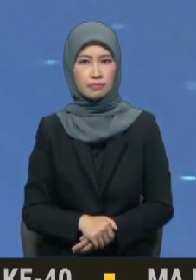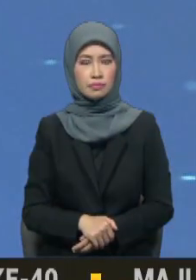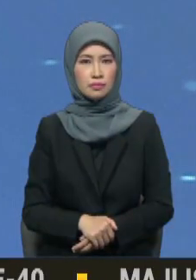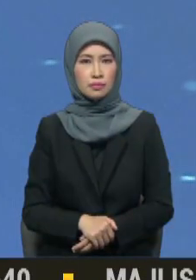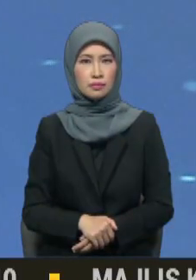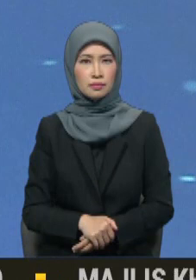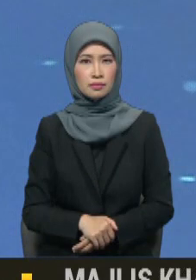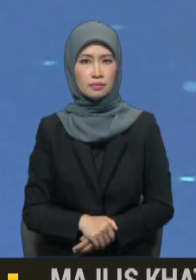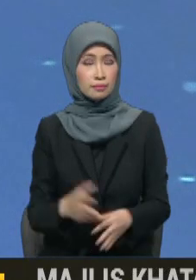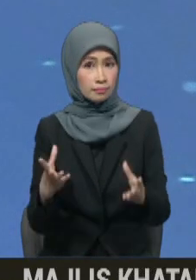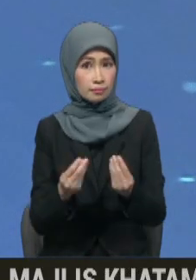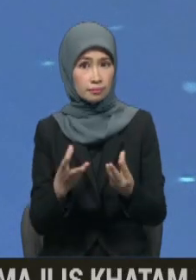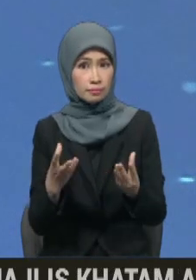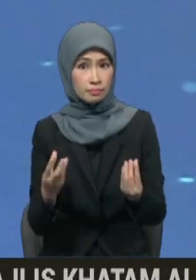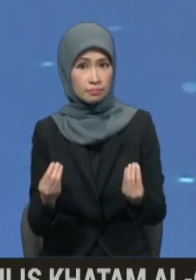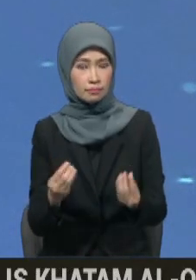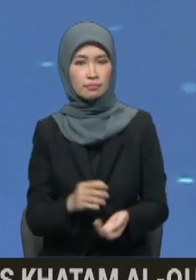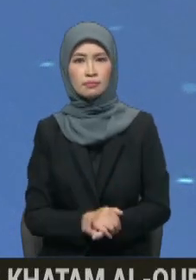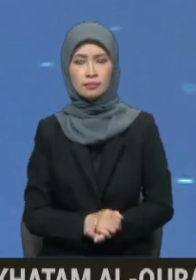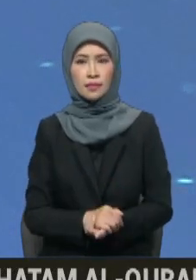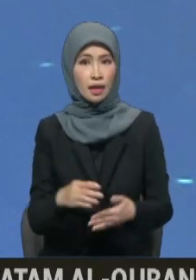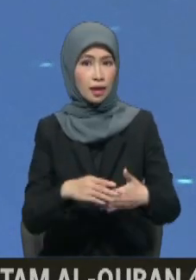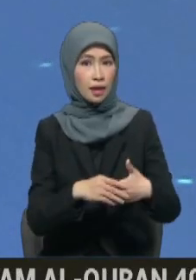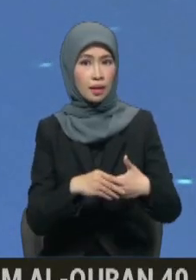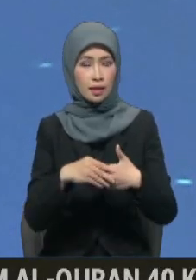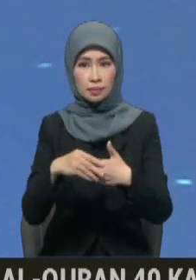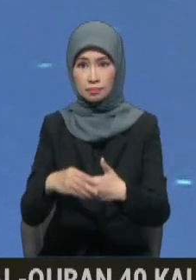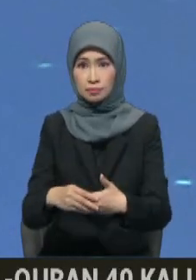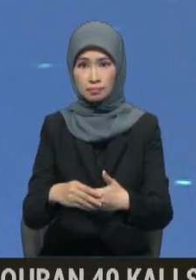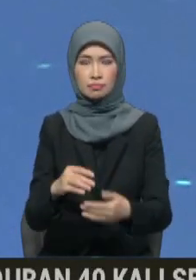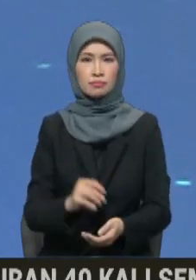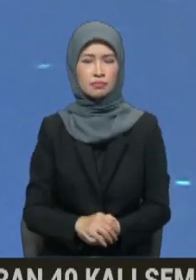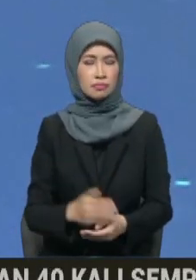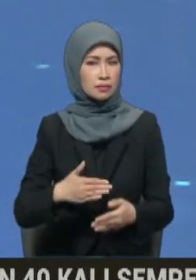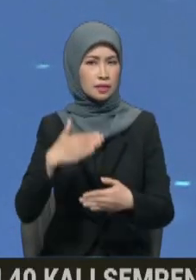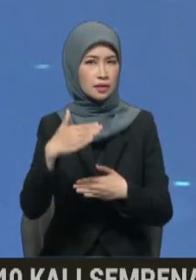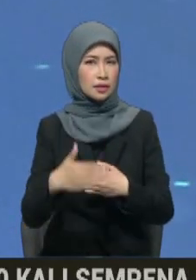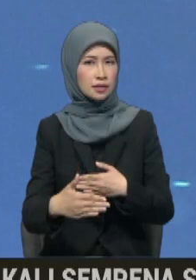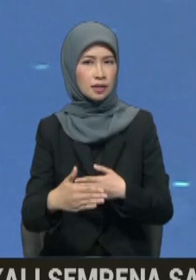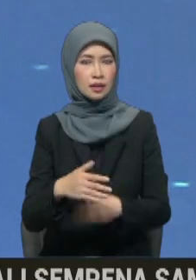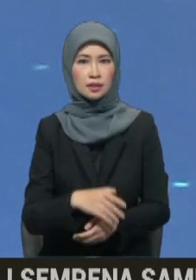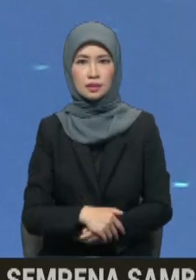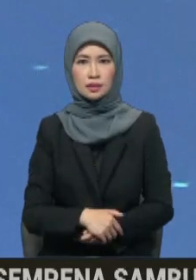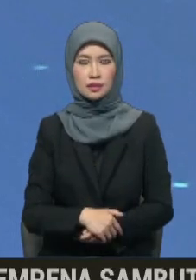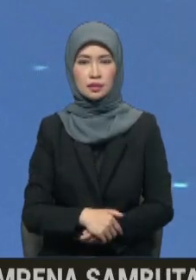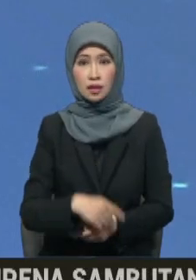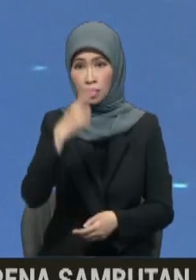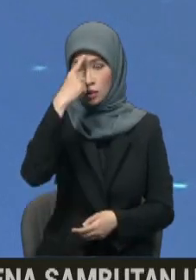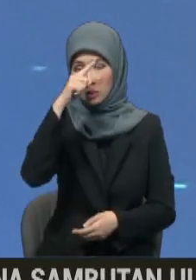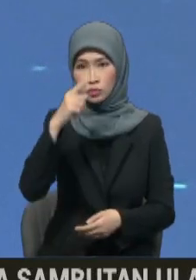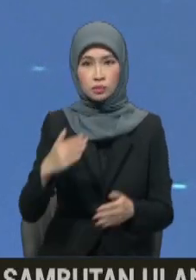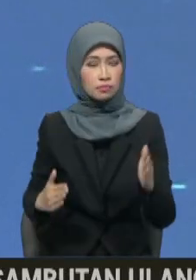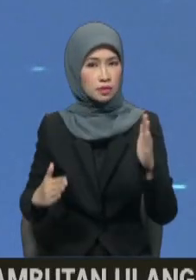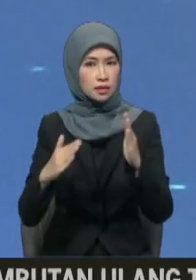Darussalam beberapa ciri unik dalam kepimpinan dengan mengedepankan budi pekerti sebagai keunggulan untuk meningkatkan tahap